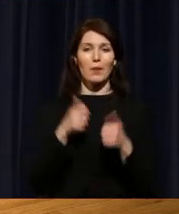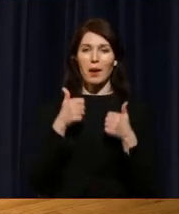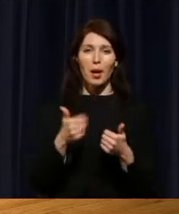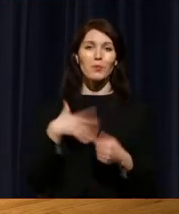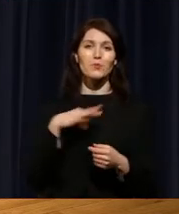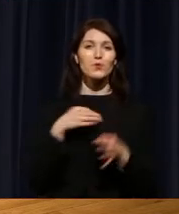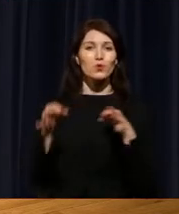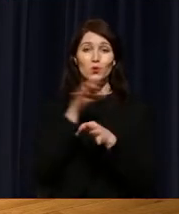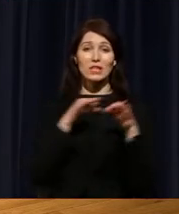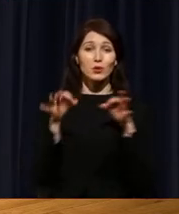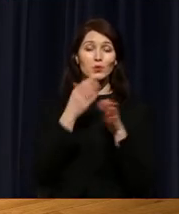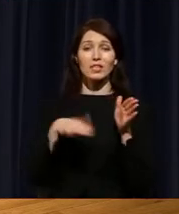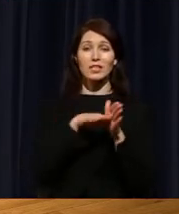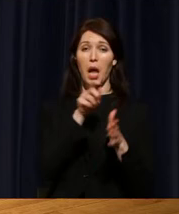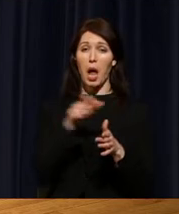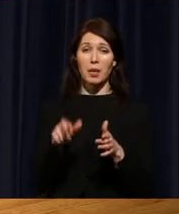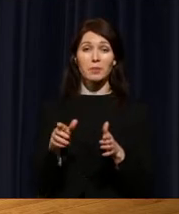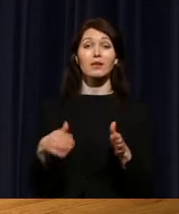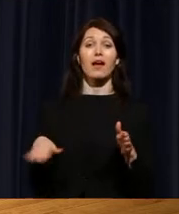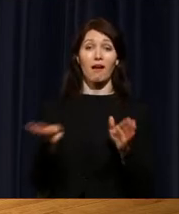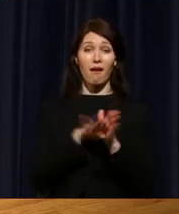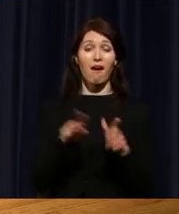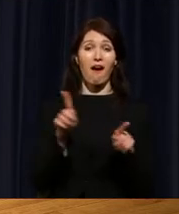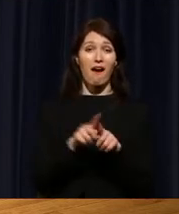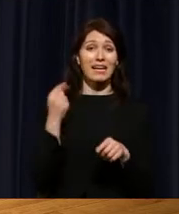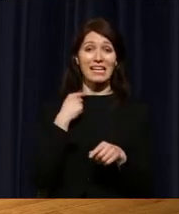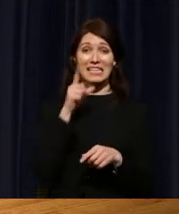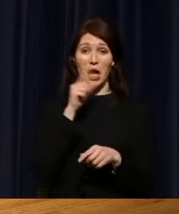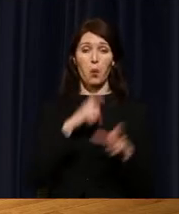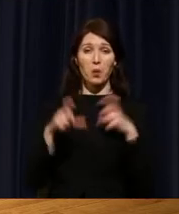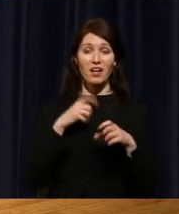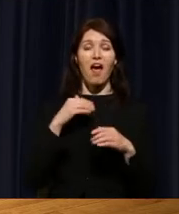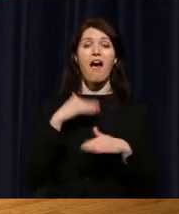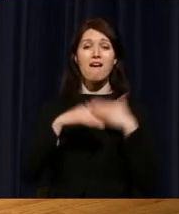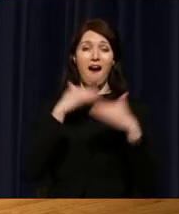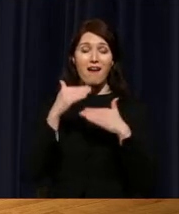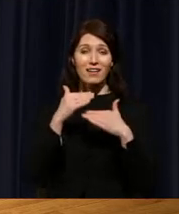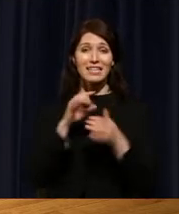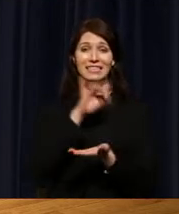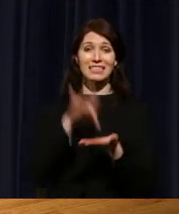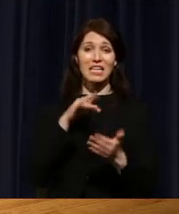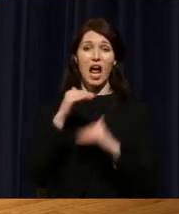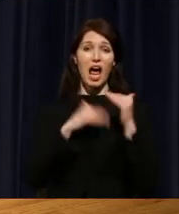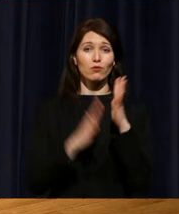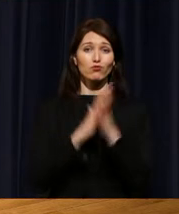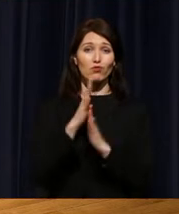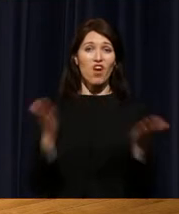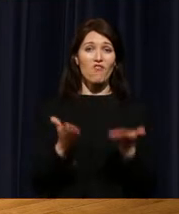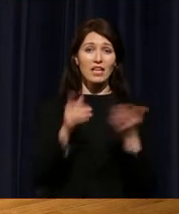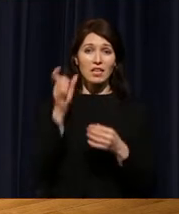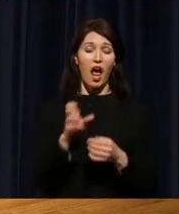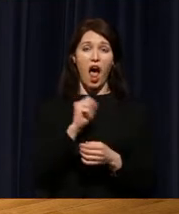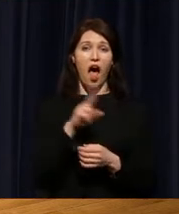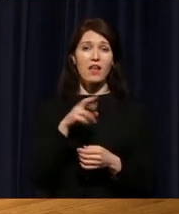diskusijas dalībnieku vidū ir arī Rīgas Stradiņu universitātes karjeras centra, karjeras izaugsmes veicinātāja